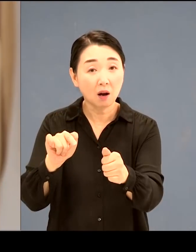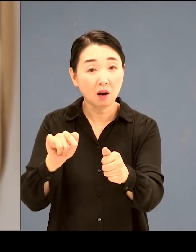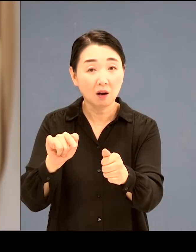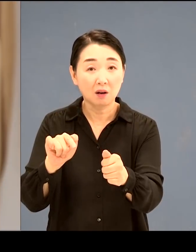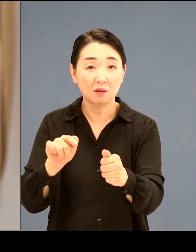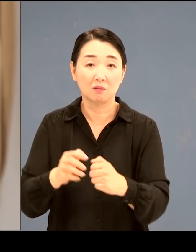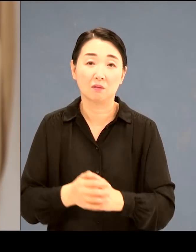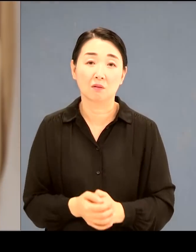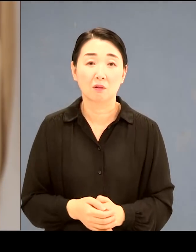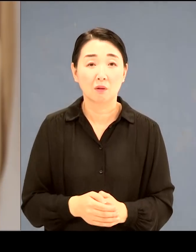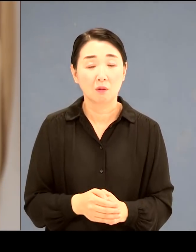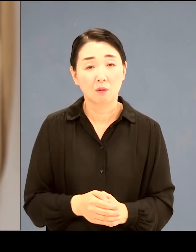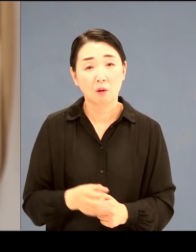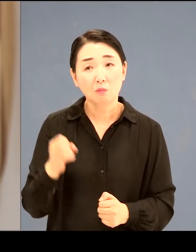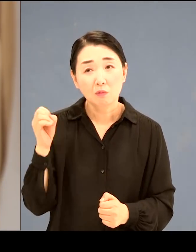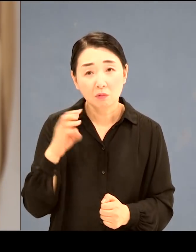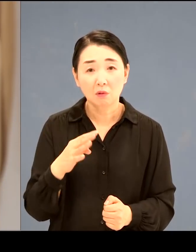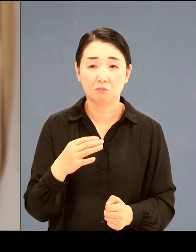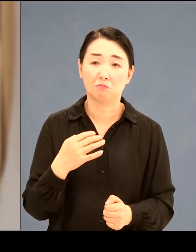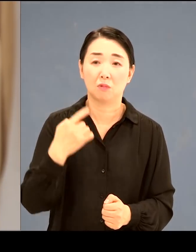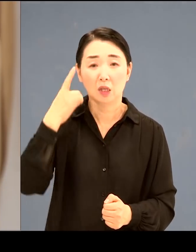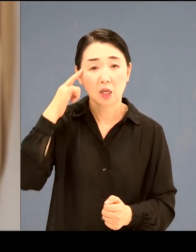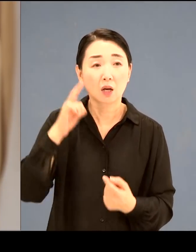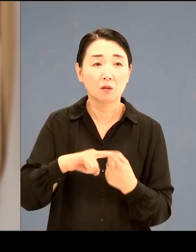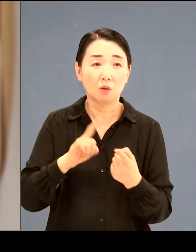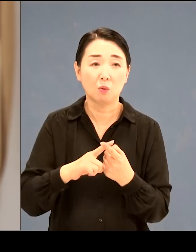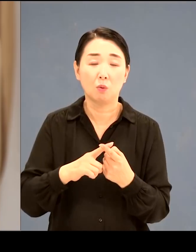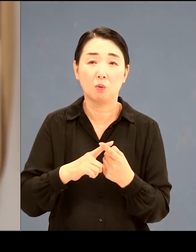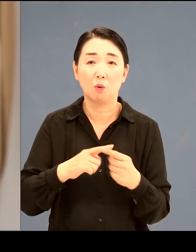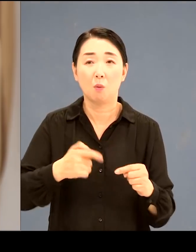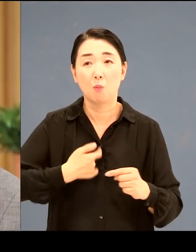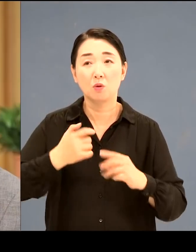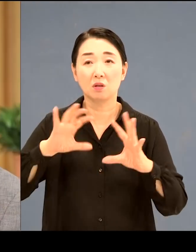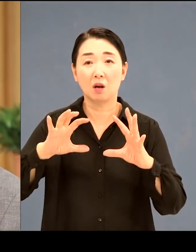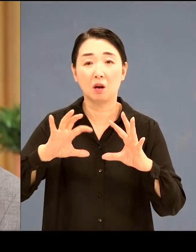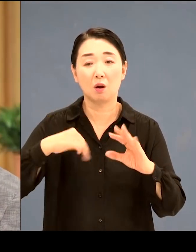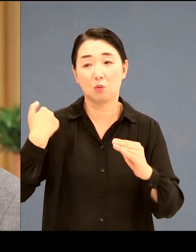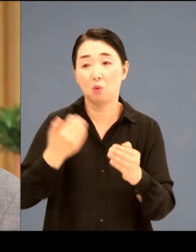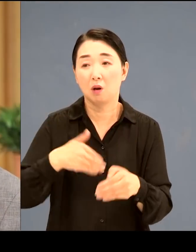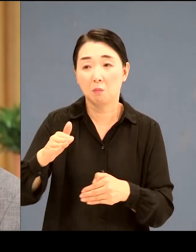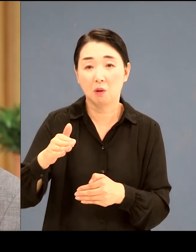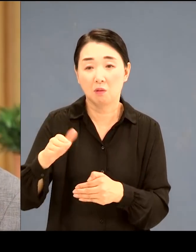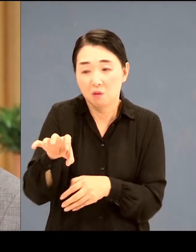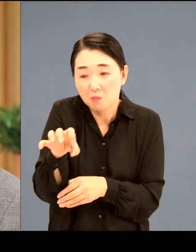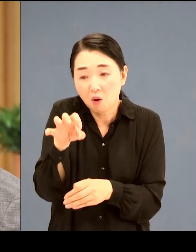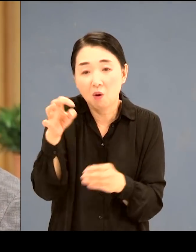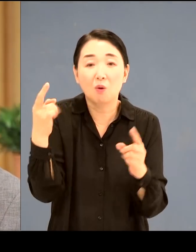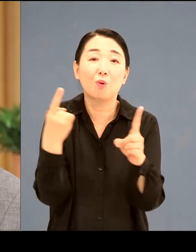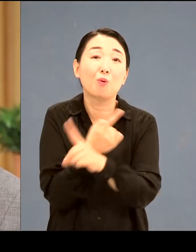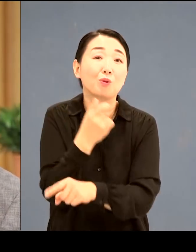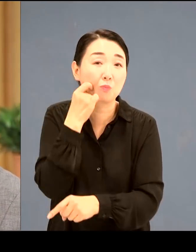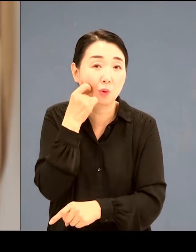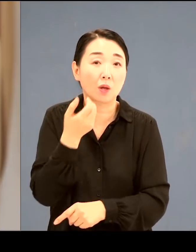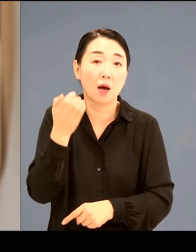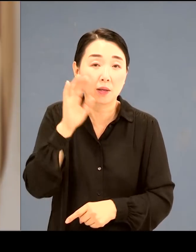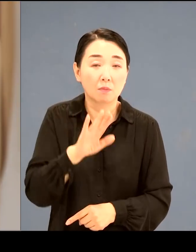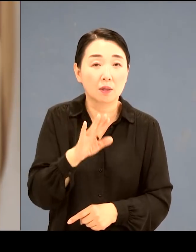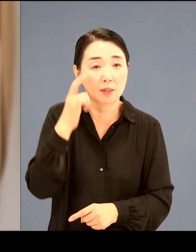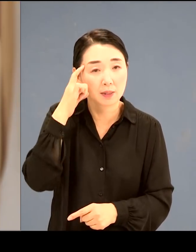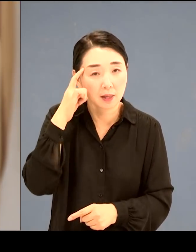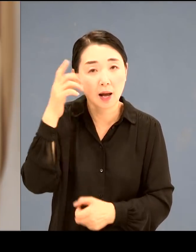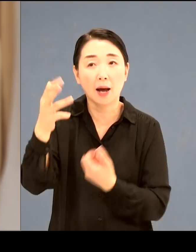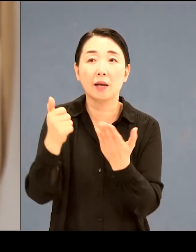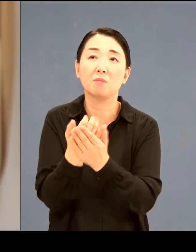생각대로 그냥 자기 나라로 돌아갔으면 그 문둥병이 고침을 받지 못했잖아요. 못하죠. 네. 근데 그 생각이 하나님의